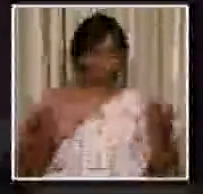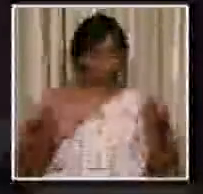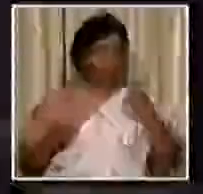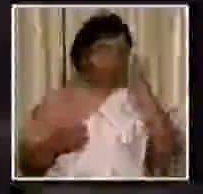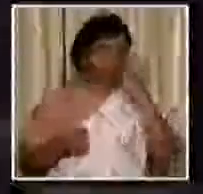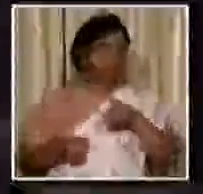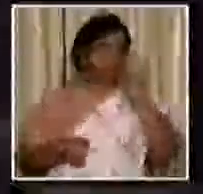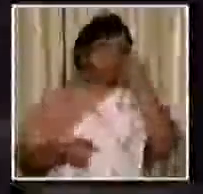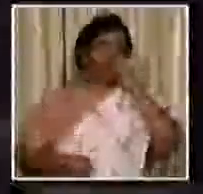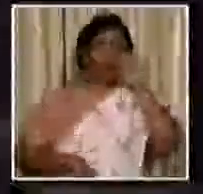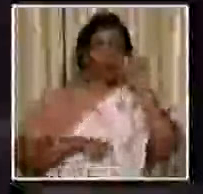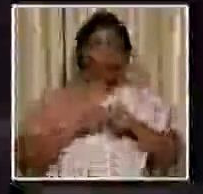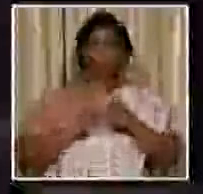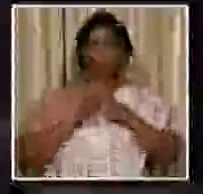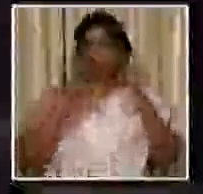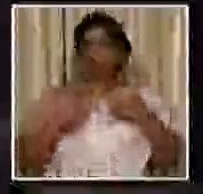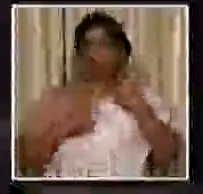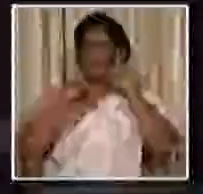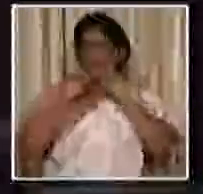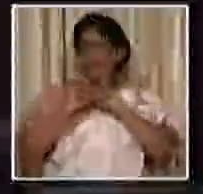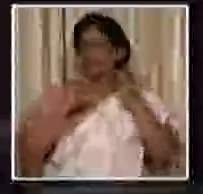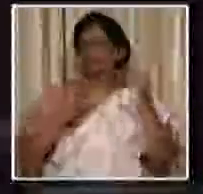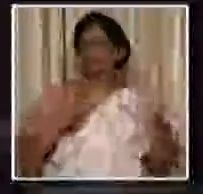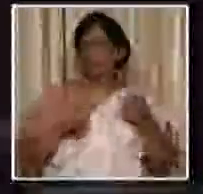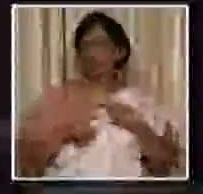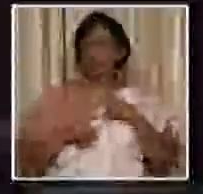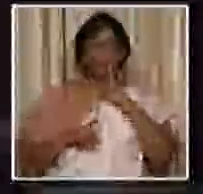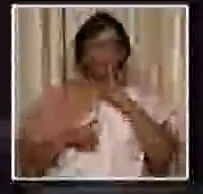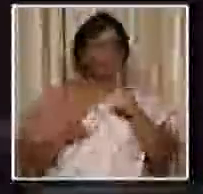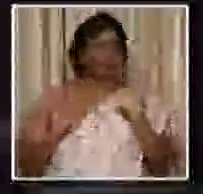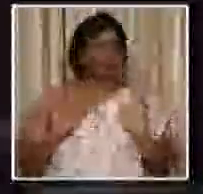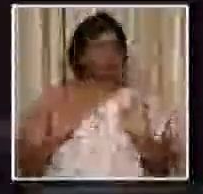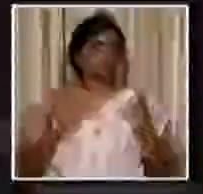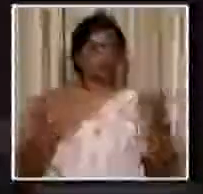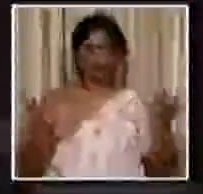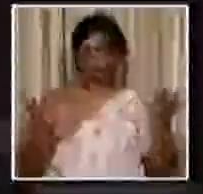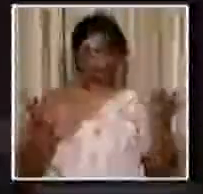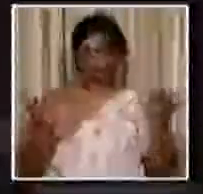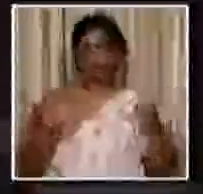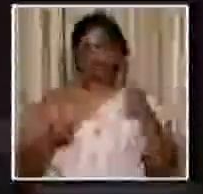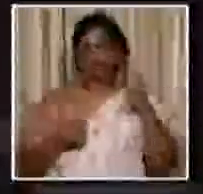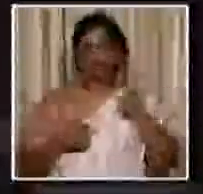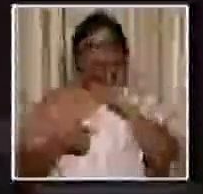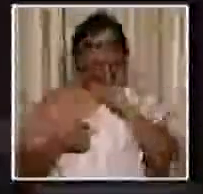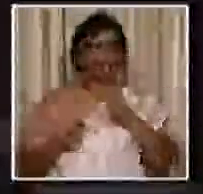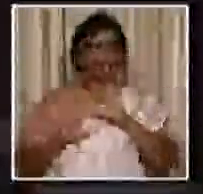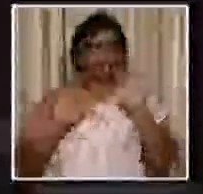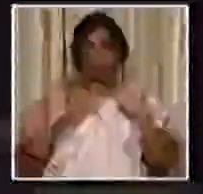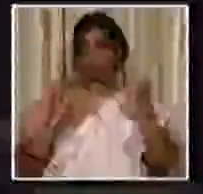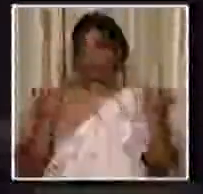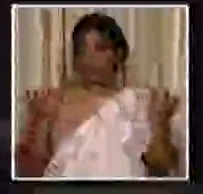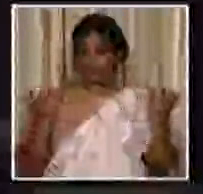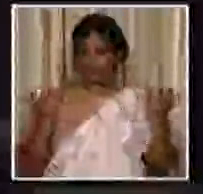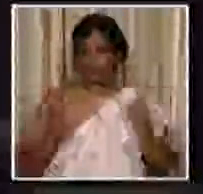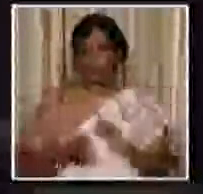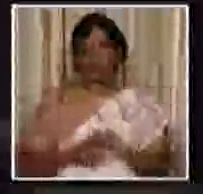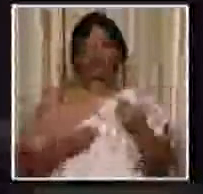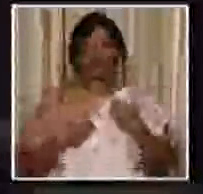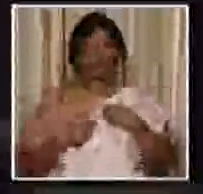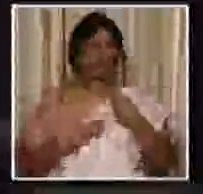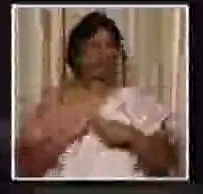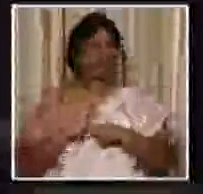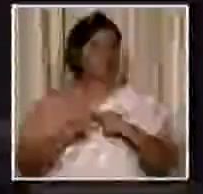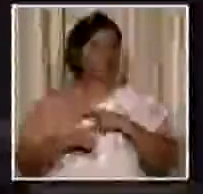තමයි අද කතෝලික ජනතාව විඳවන්නේ ඒක කියන්න කවුරු සූදානම් නැහැ ඒක කියන්න කවුරු සූදානම් නැහැ අපේ